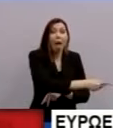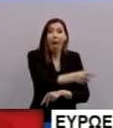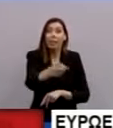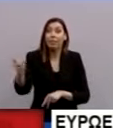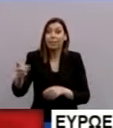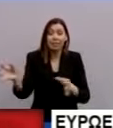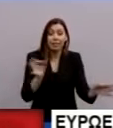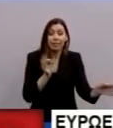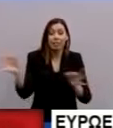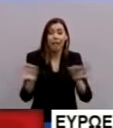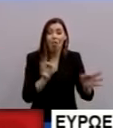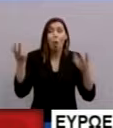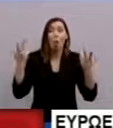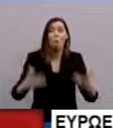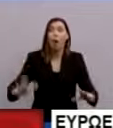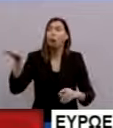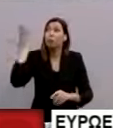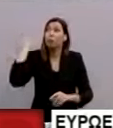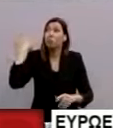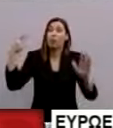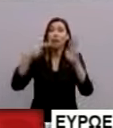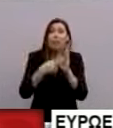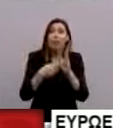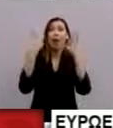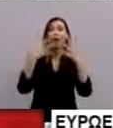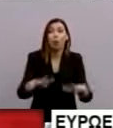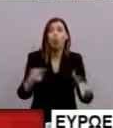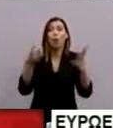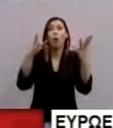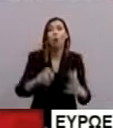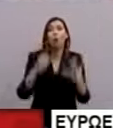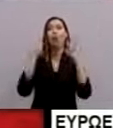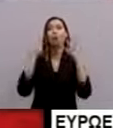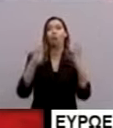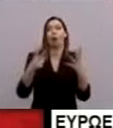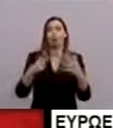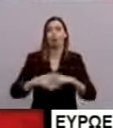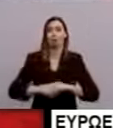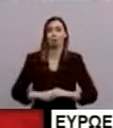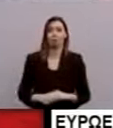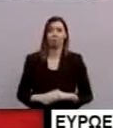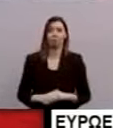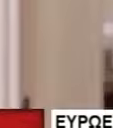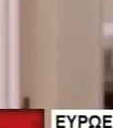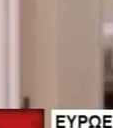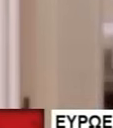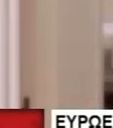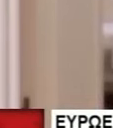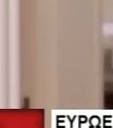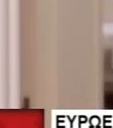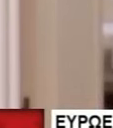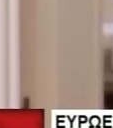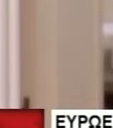στο Δήλεση, σε μια κίνηση που έχει έντονο συμβολισμό. Την ίδια στιγμή, επίθεση σε πολλαπλά μέτωπα υπήρξε από τη Νέα